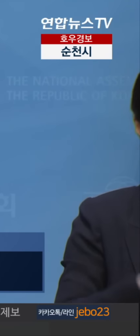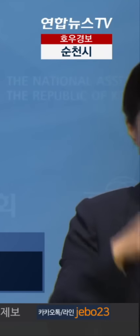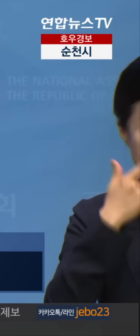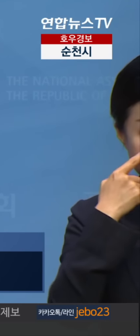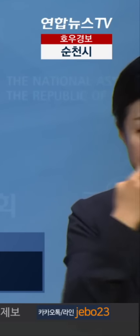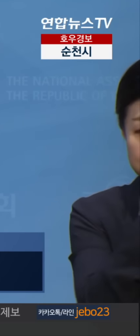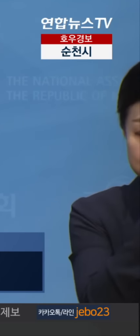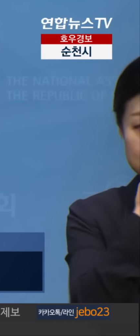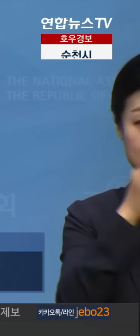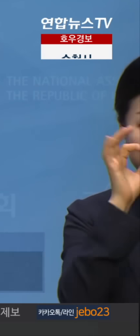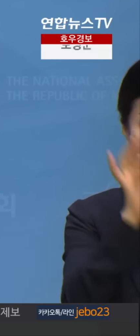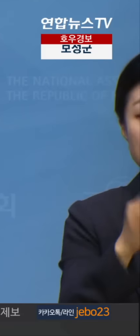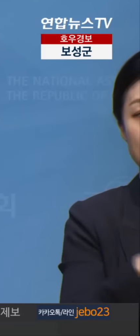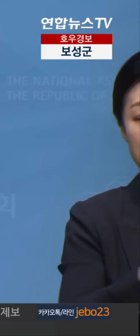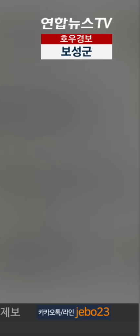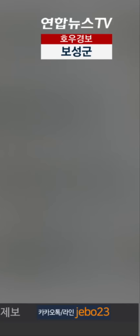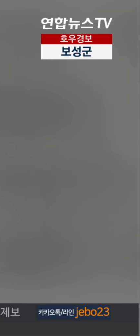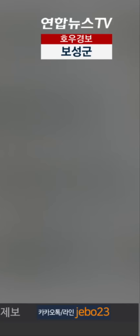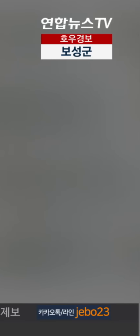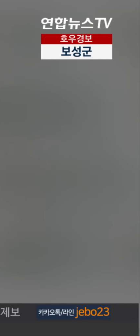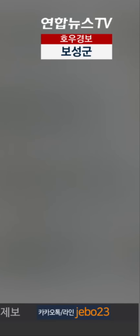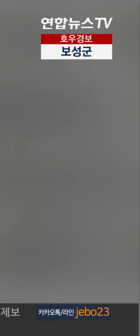따져 물을 것입니다.